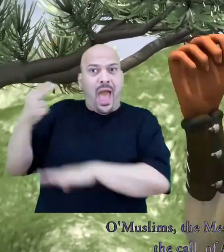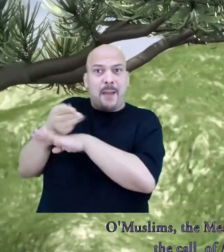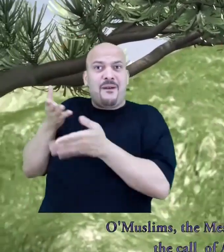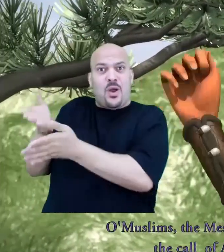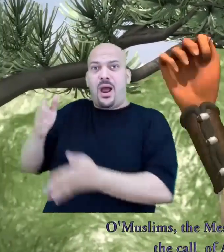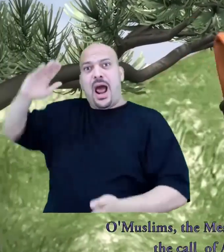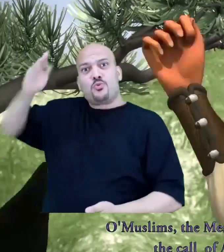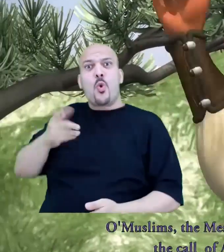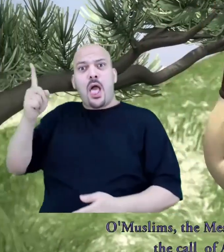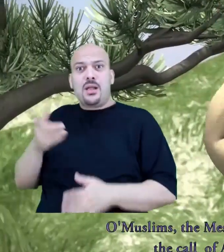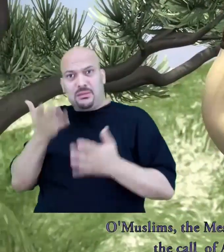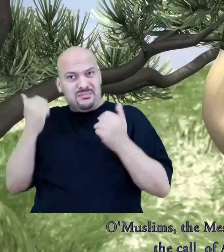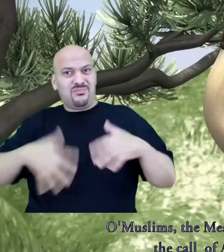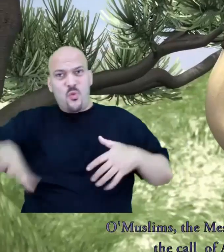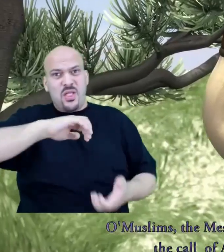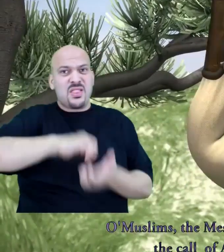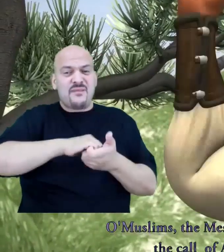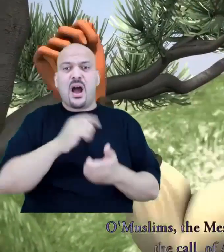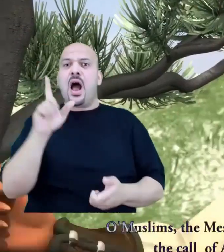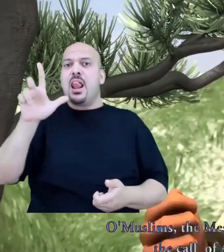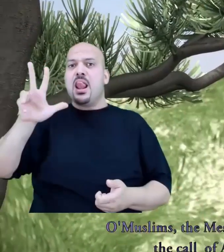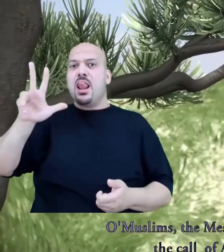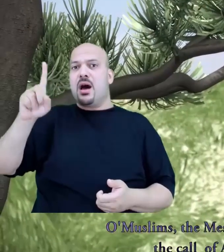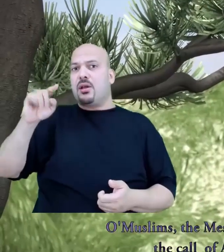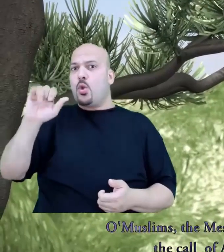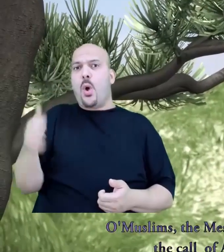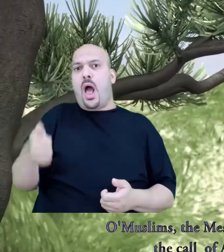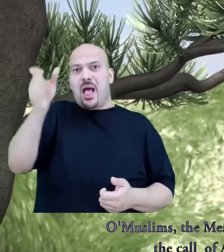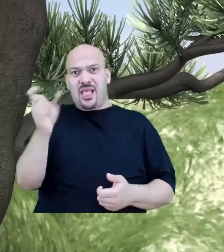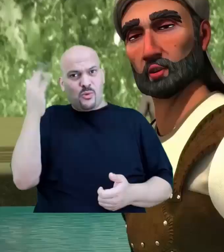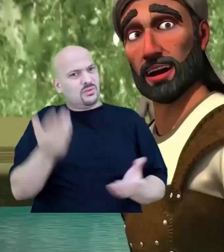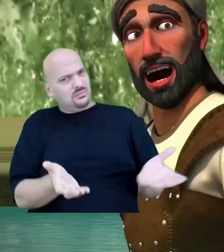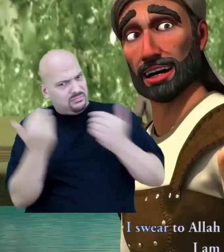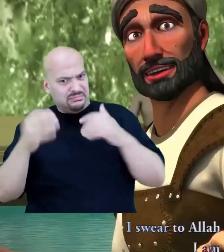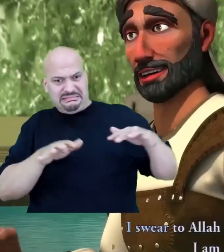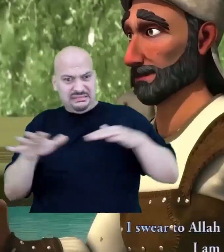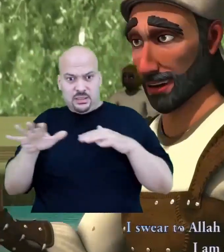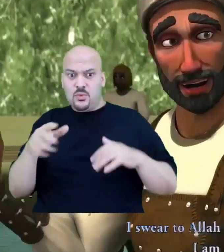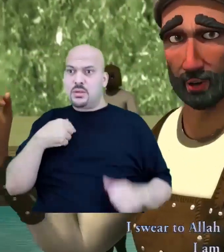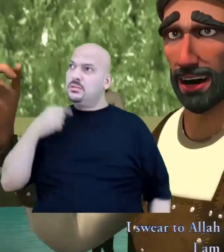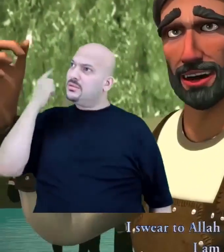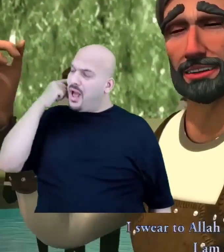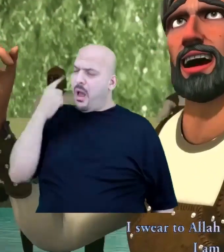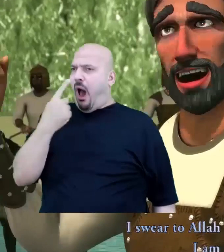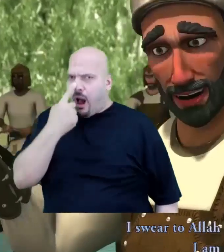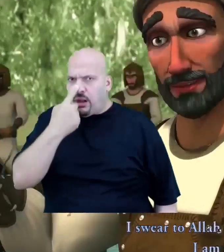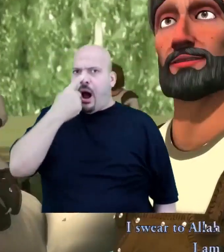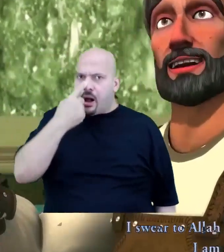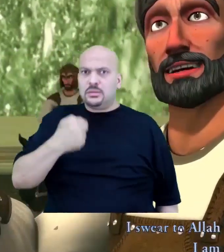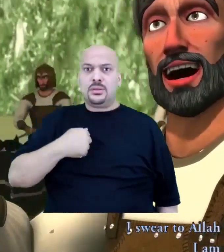أصحاب بيعة الرضوان، ارجعوا ارجعوا. والله إنا سمعنا